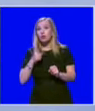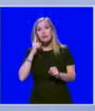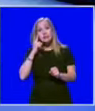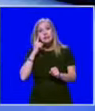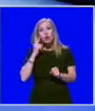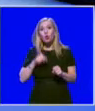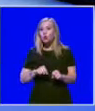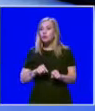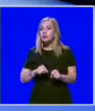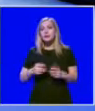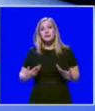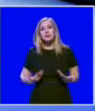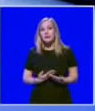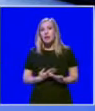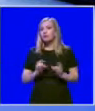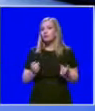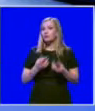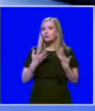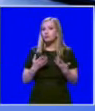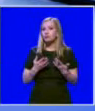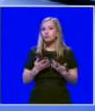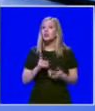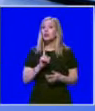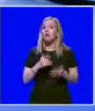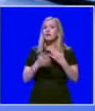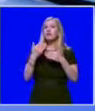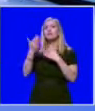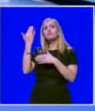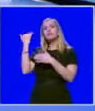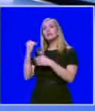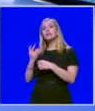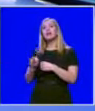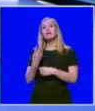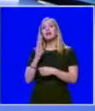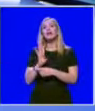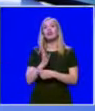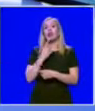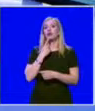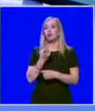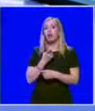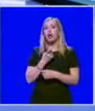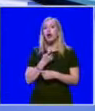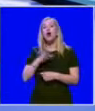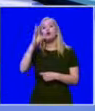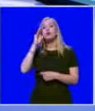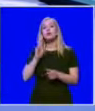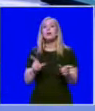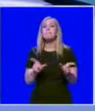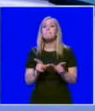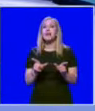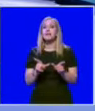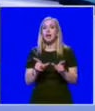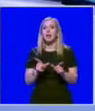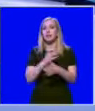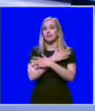следват много интересни трактовки. Пак да ви върна малко още по-назад. През 2014 година господин Местан така се прегърна с господин